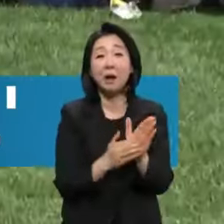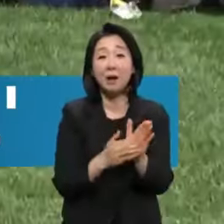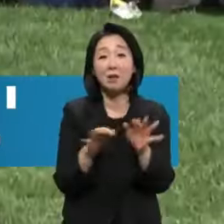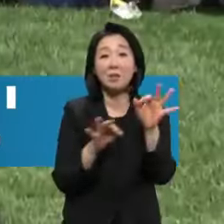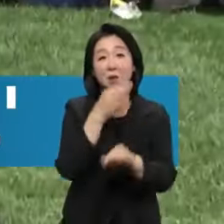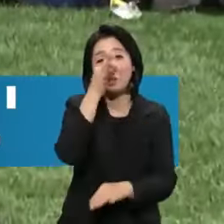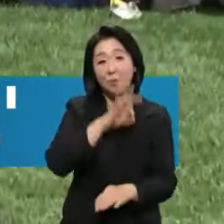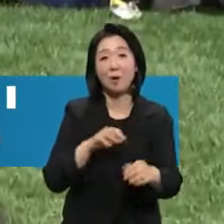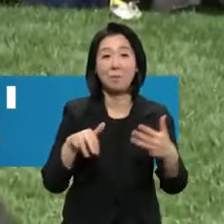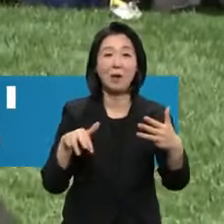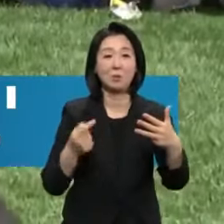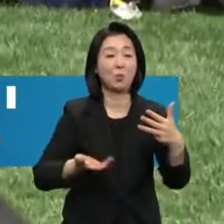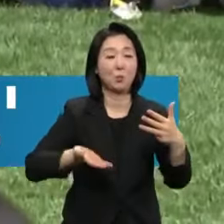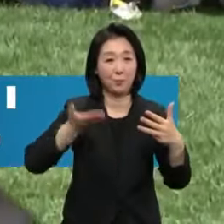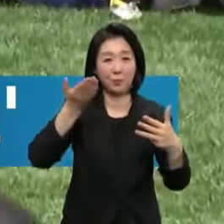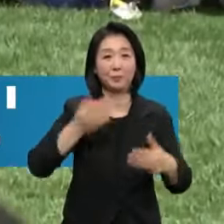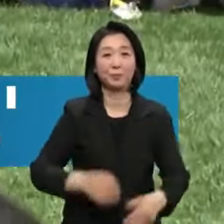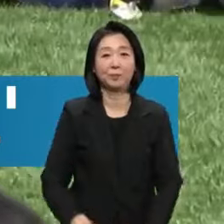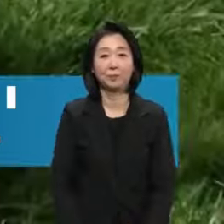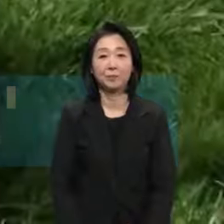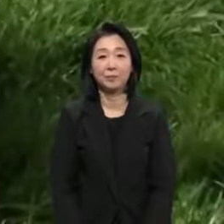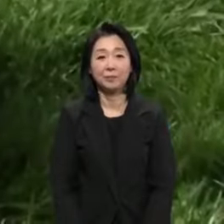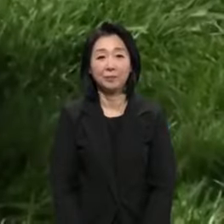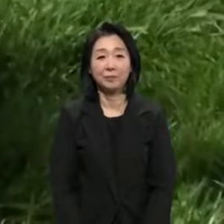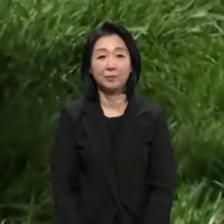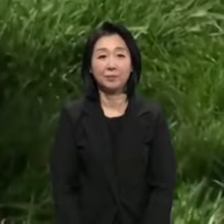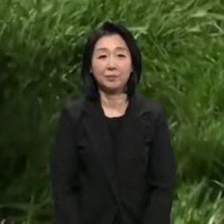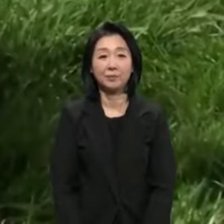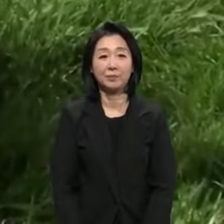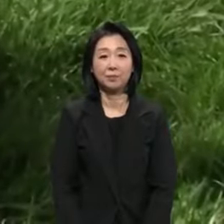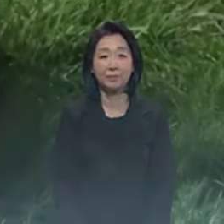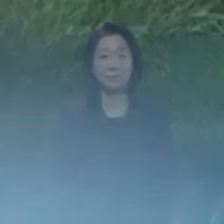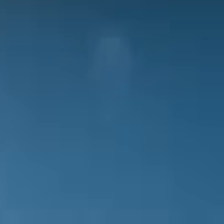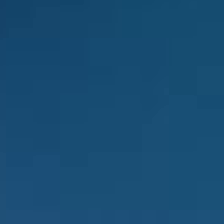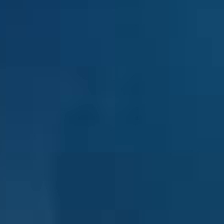효과가 8조 원이 넘는다는 분석도 나왔습니다.